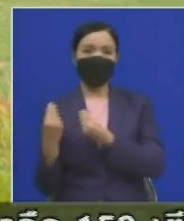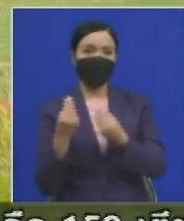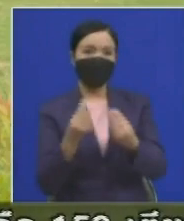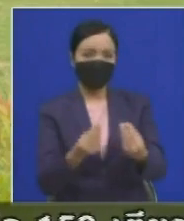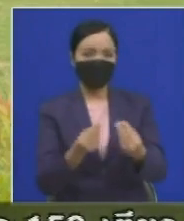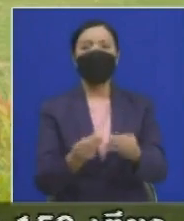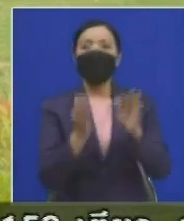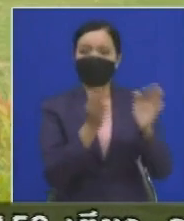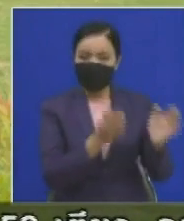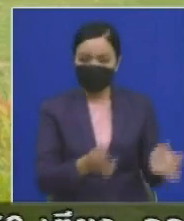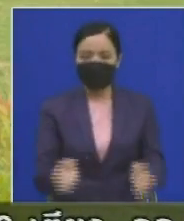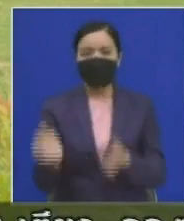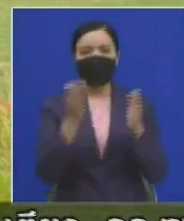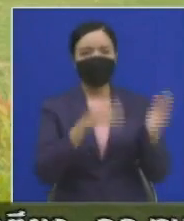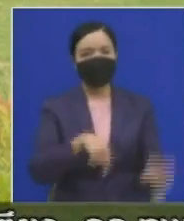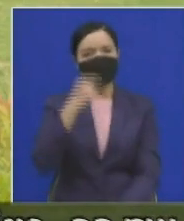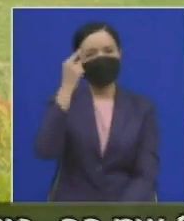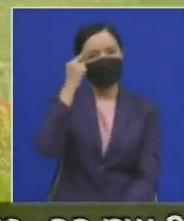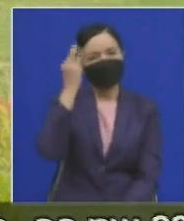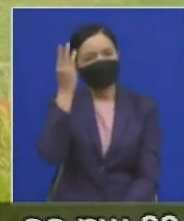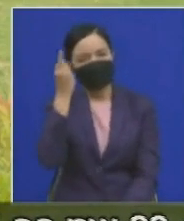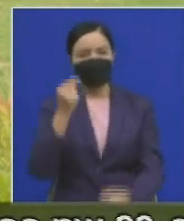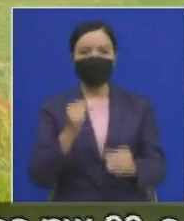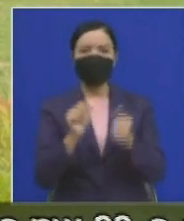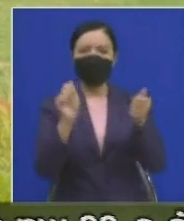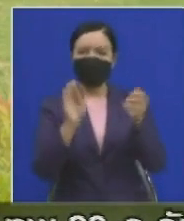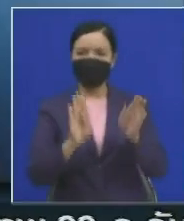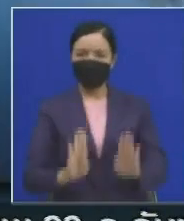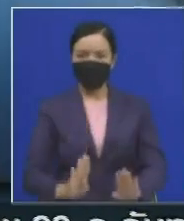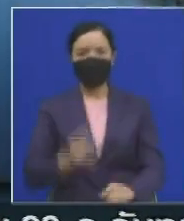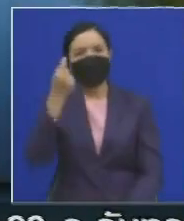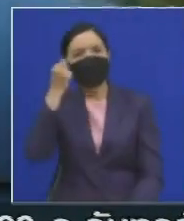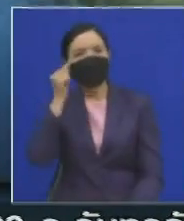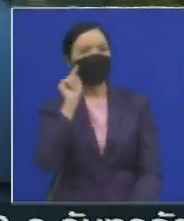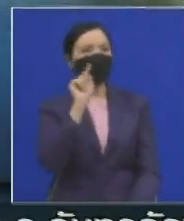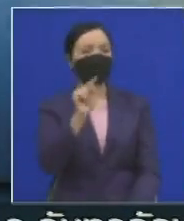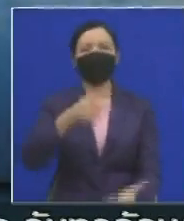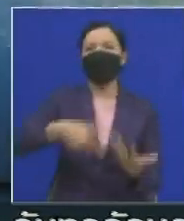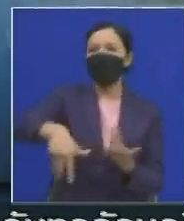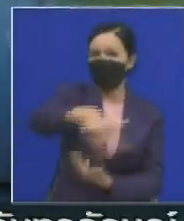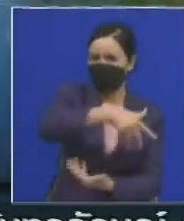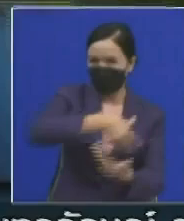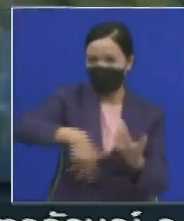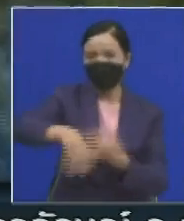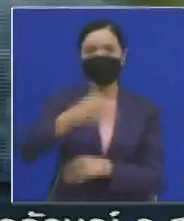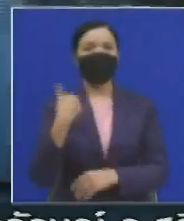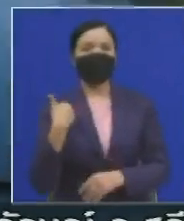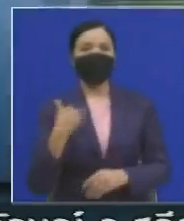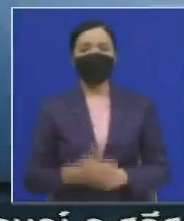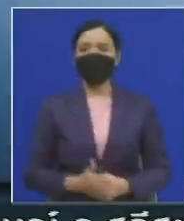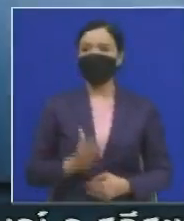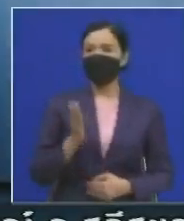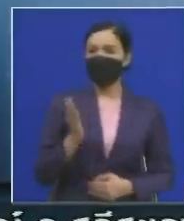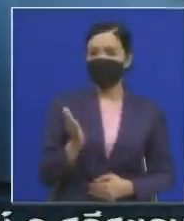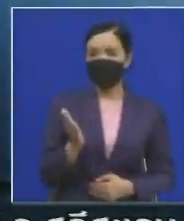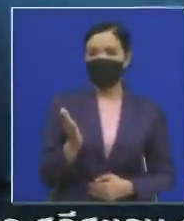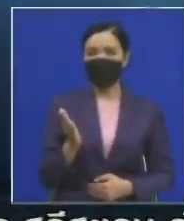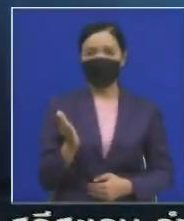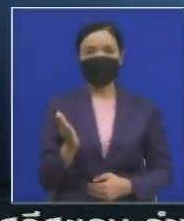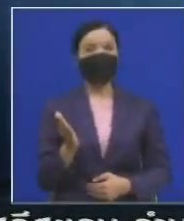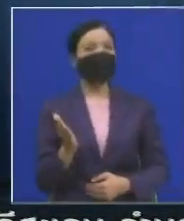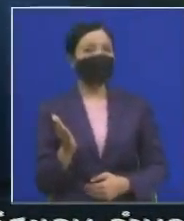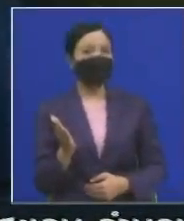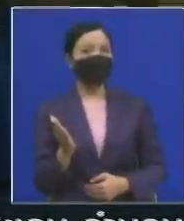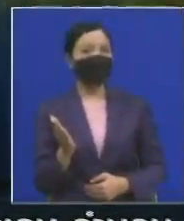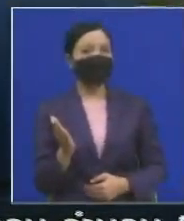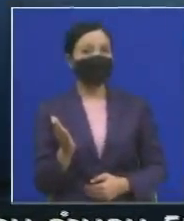มีกระบวนการในการคิดออกแบบแล้วก็คําหนงถสภาพแรดล้อมด้วยนะครับนี่คือการฟิ